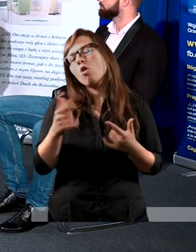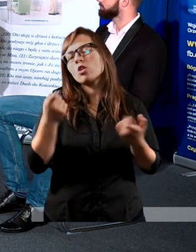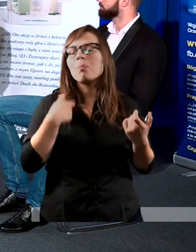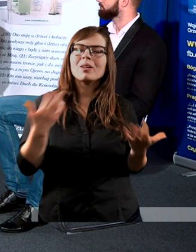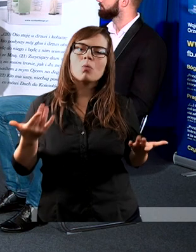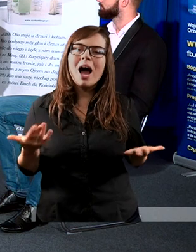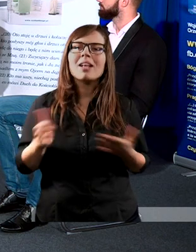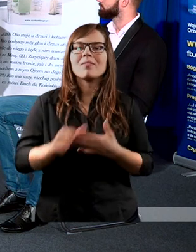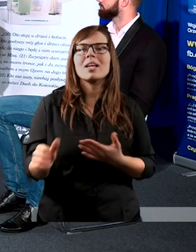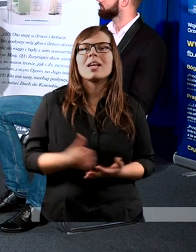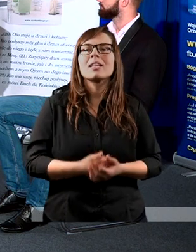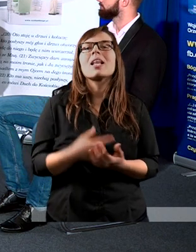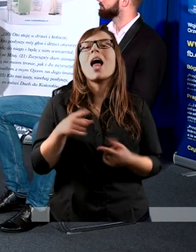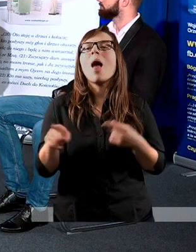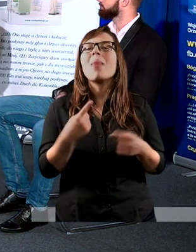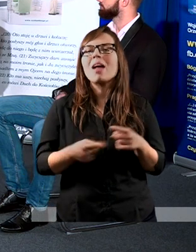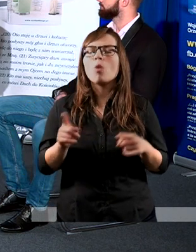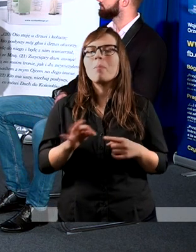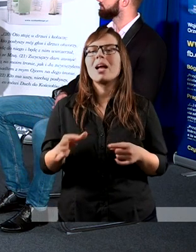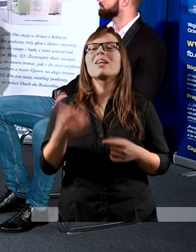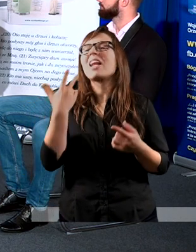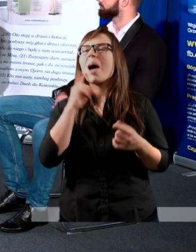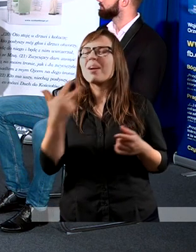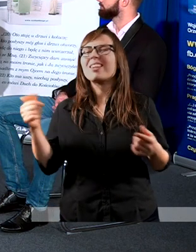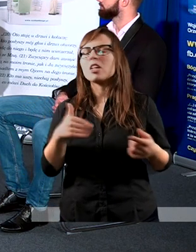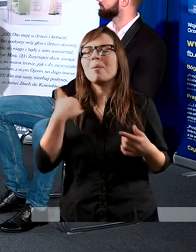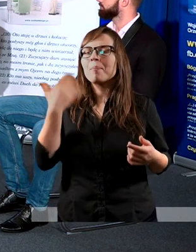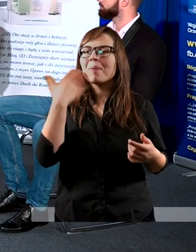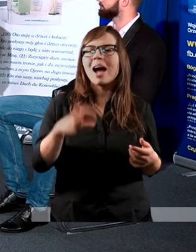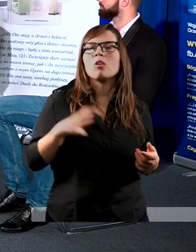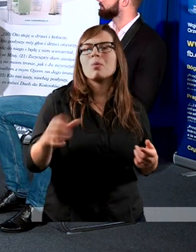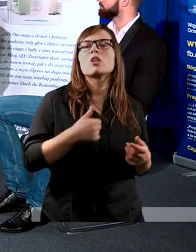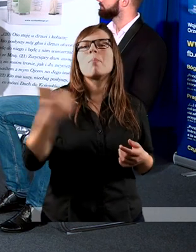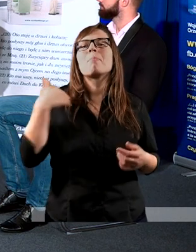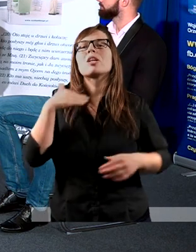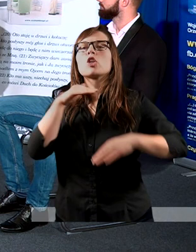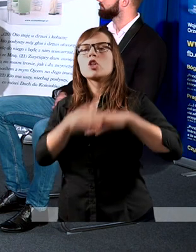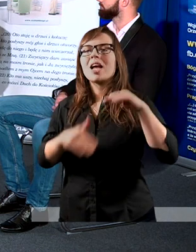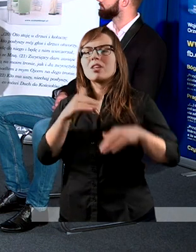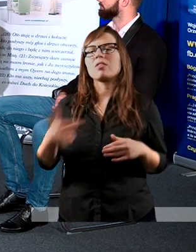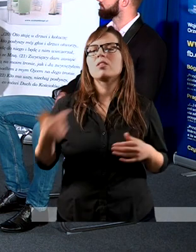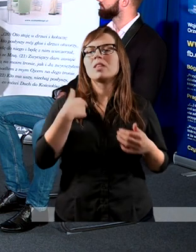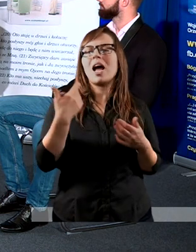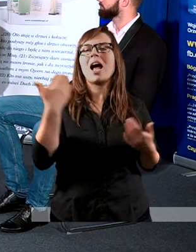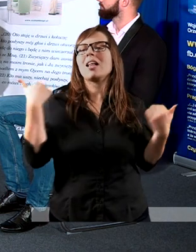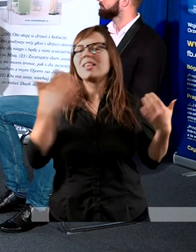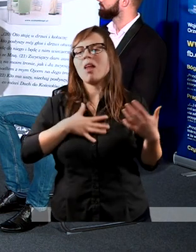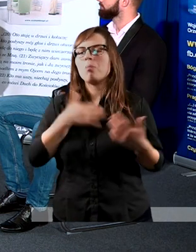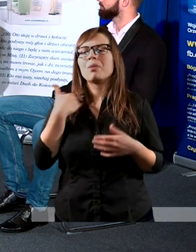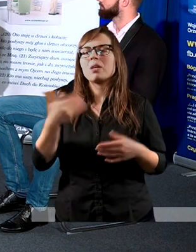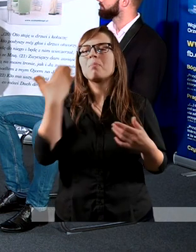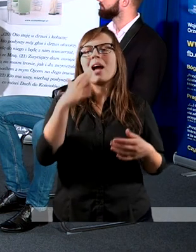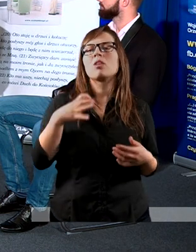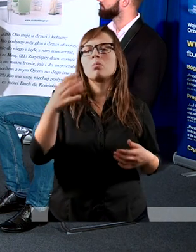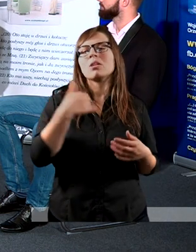łatwiej. Natomiast naprawdę nie trzeba być bardzo bogatym, żeby być szczęśliwym. Ja nie należę do ludzi bardzo bogatych.